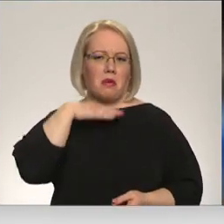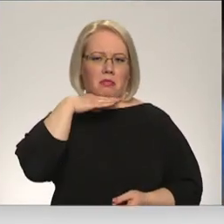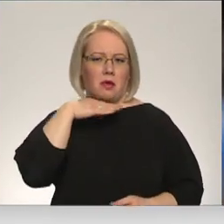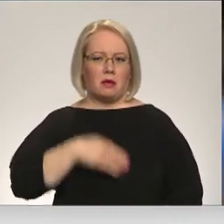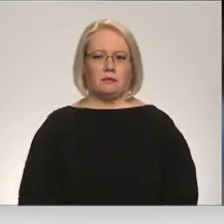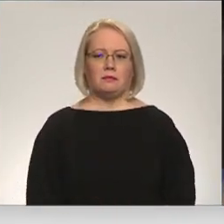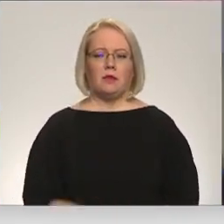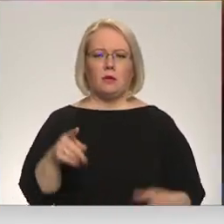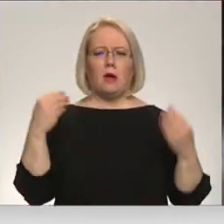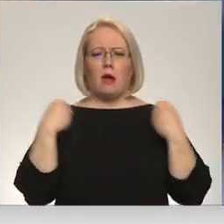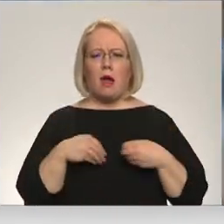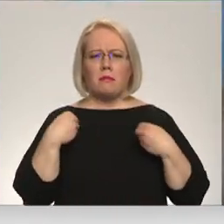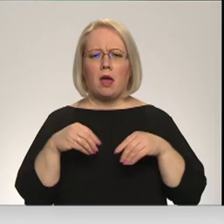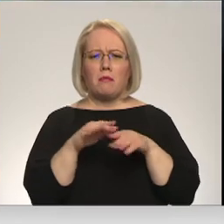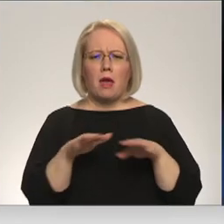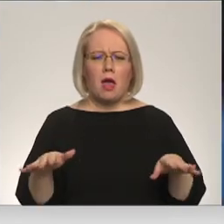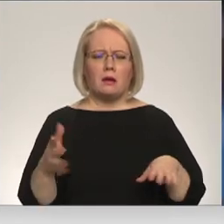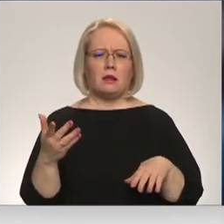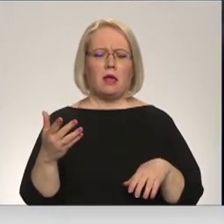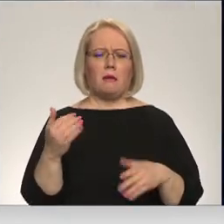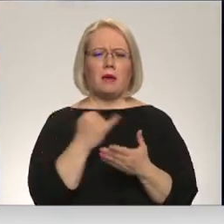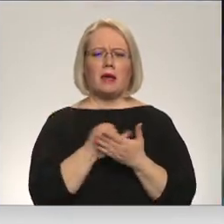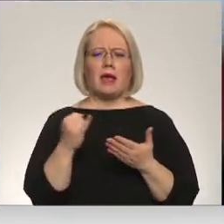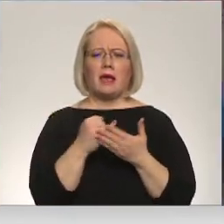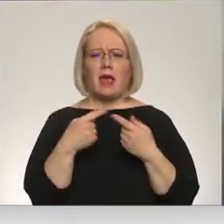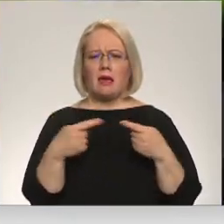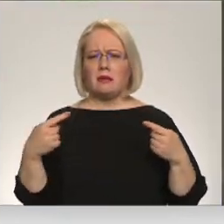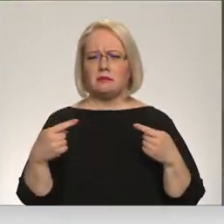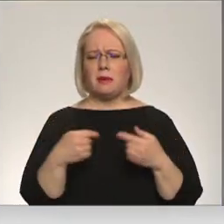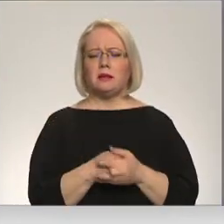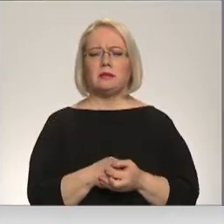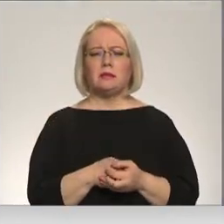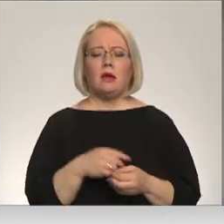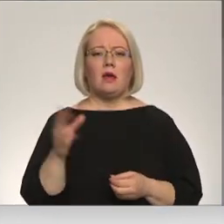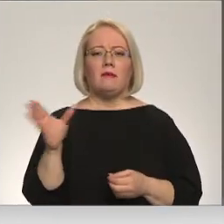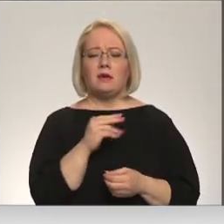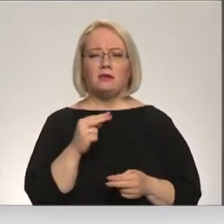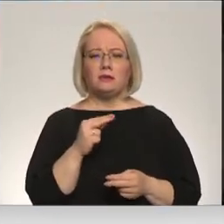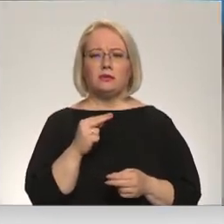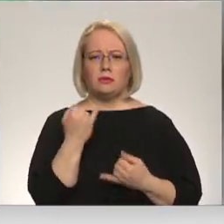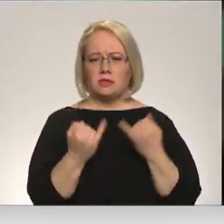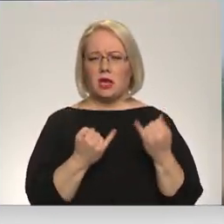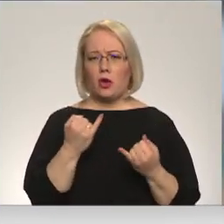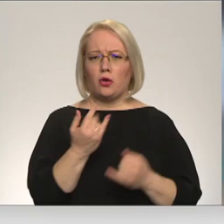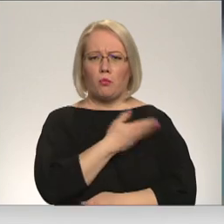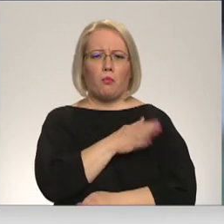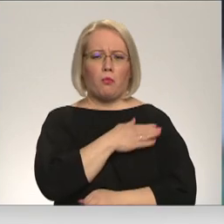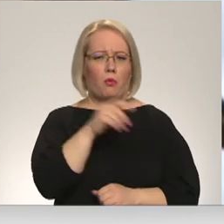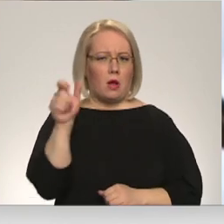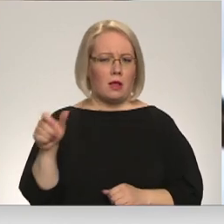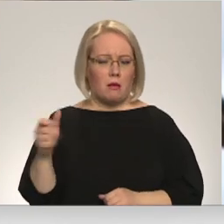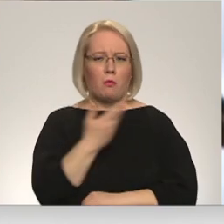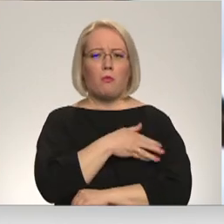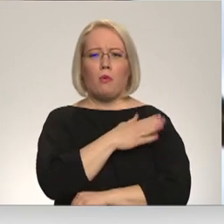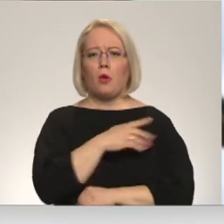Te ir drēbītes bērniem, te ir higiēnas. Visu cieņu poļiem, visu cieņu poļu